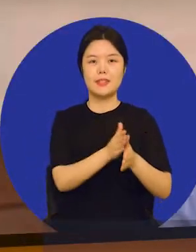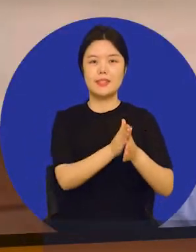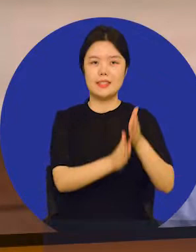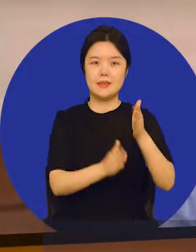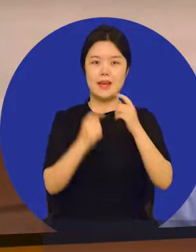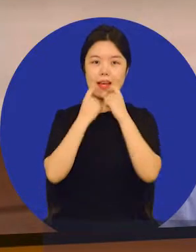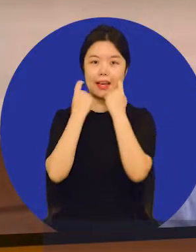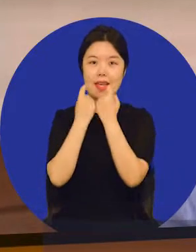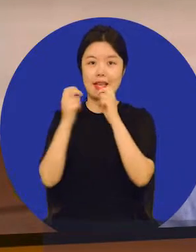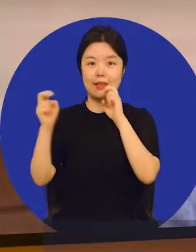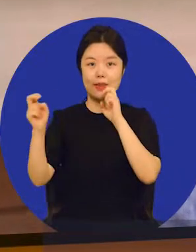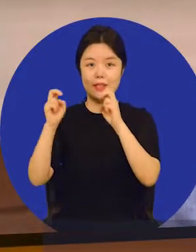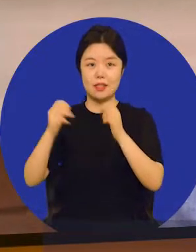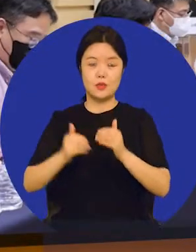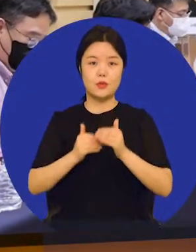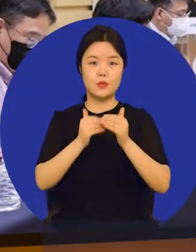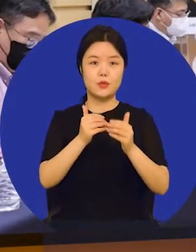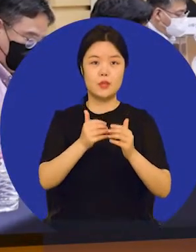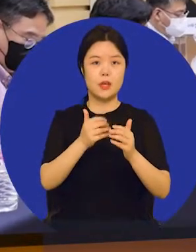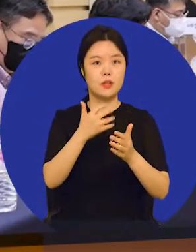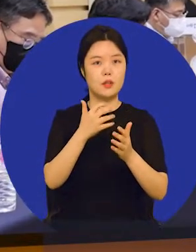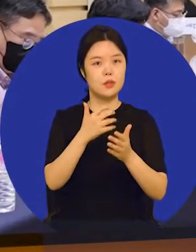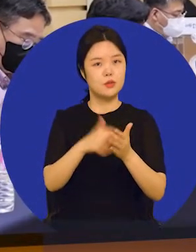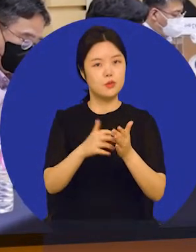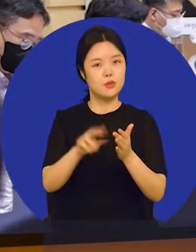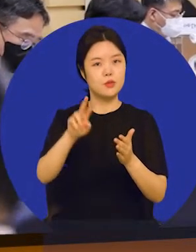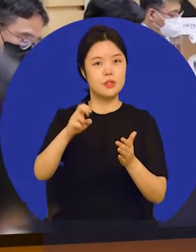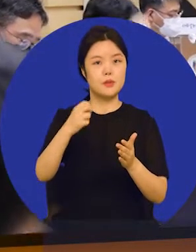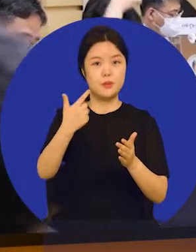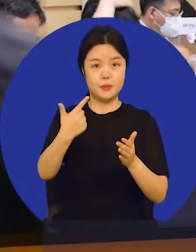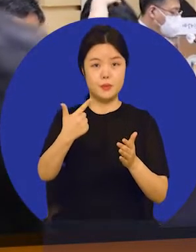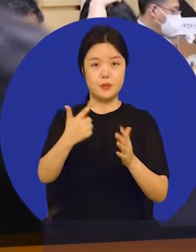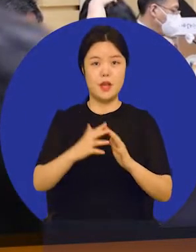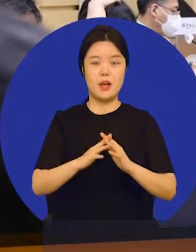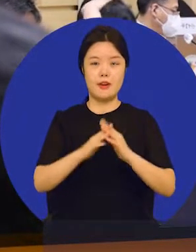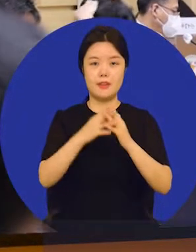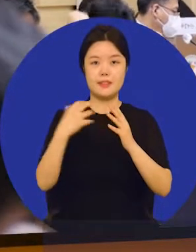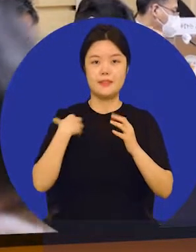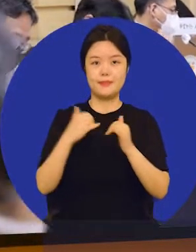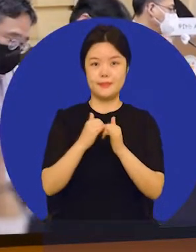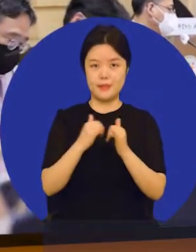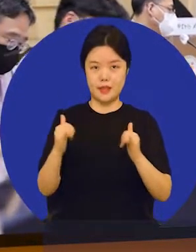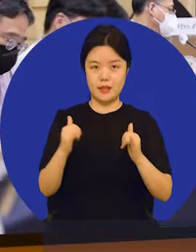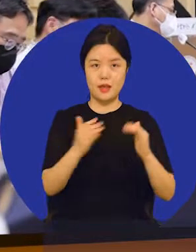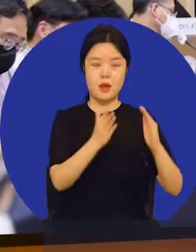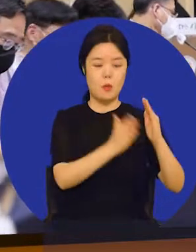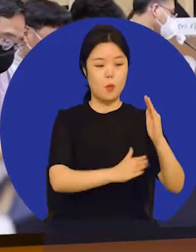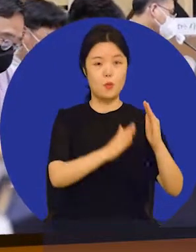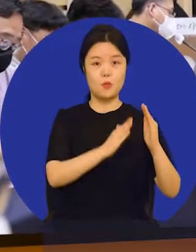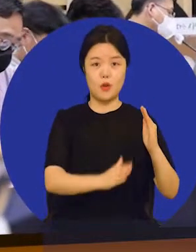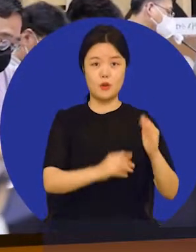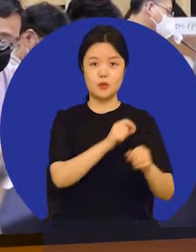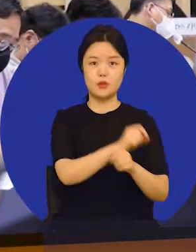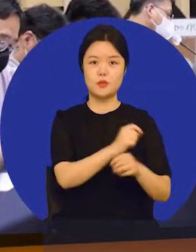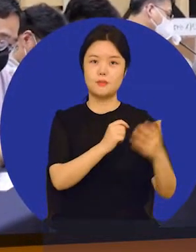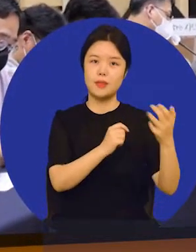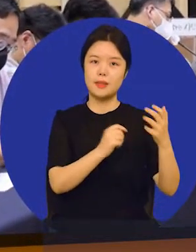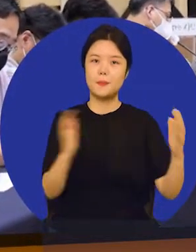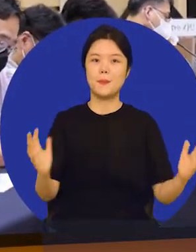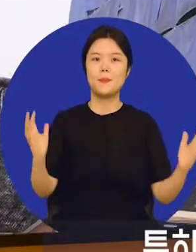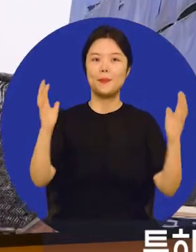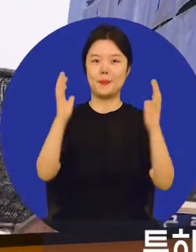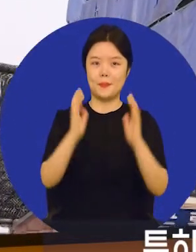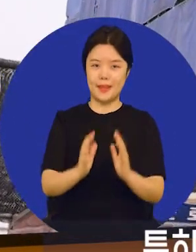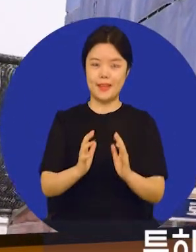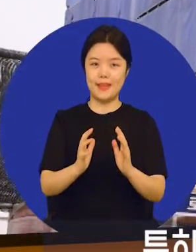민간에서 추진 중인 공사 등 26개 건설현장 관계자와 관련 공무원 80여 명이 참석했습니다